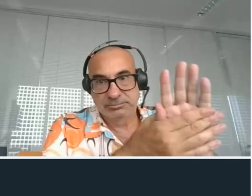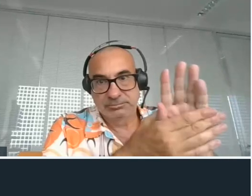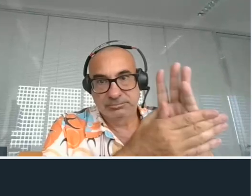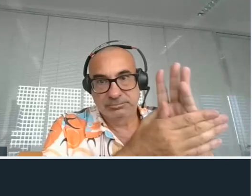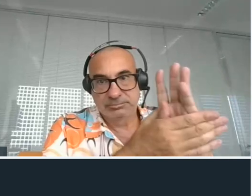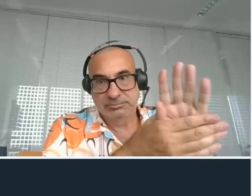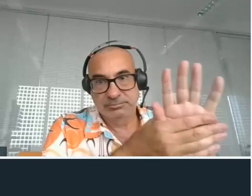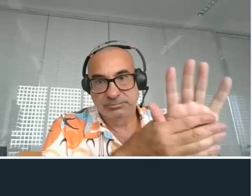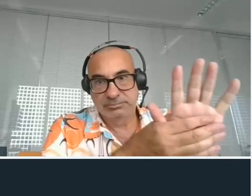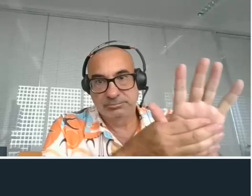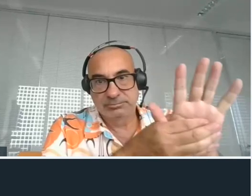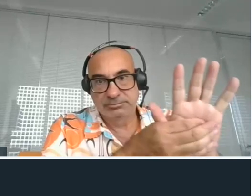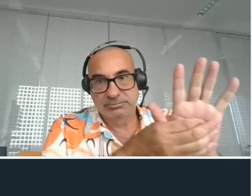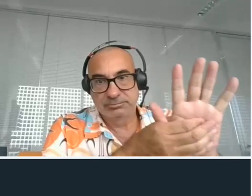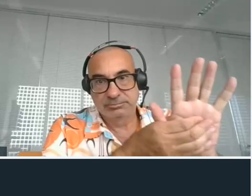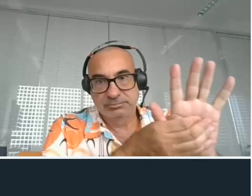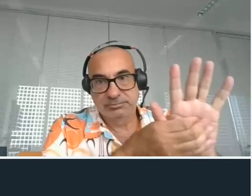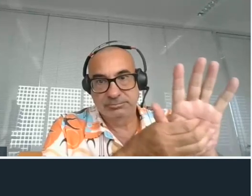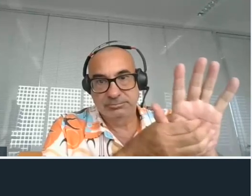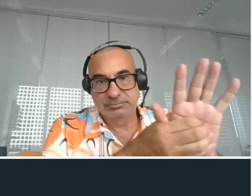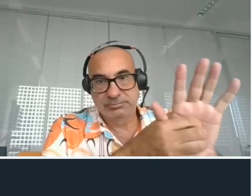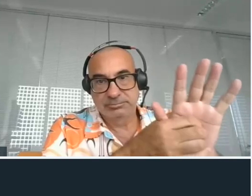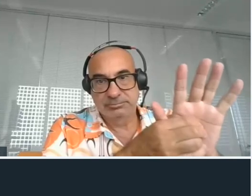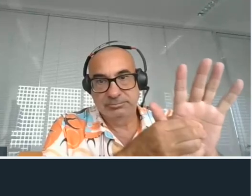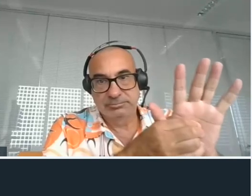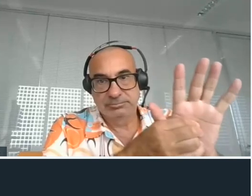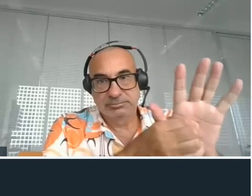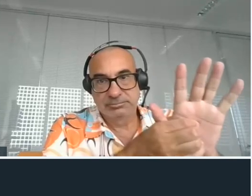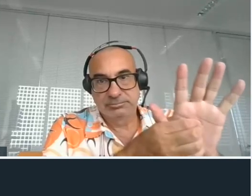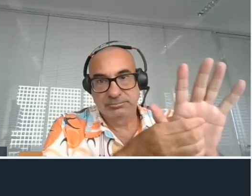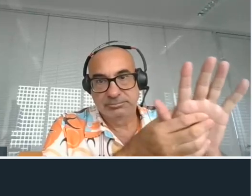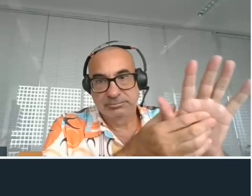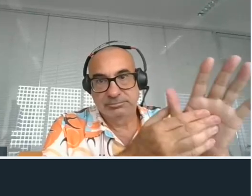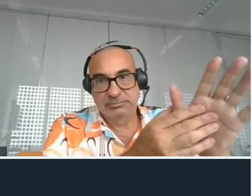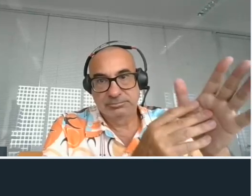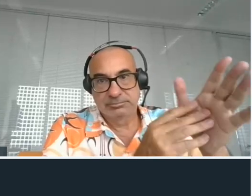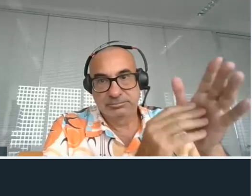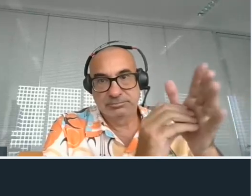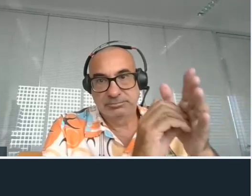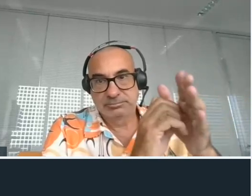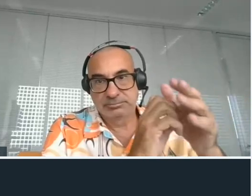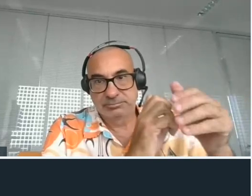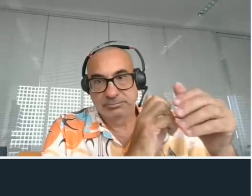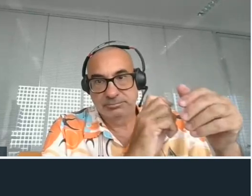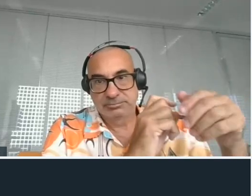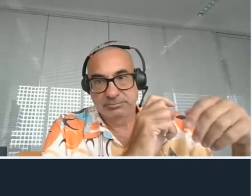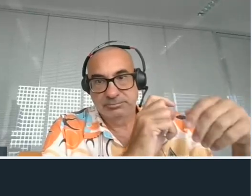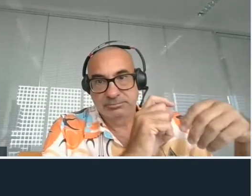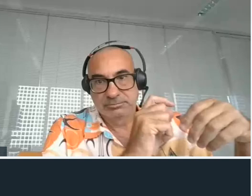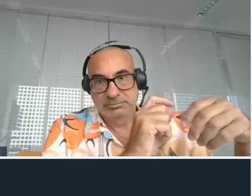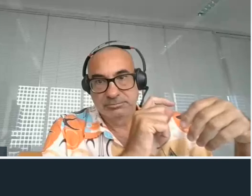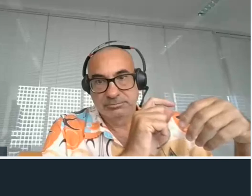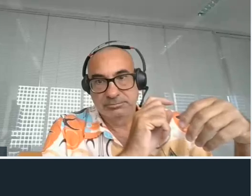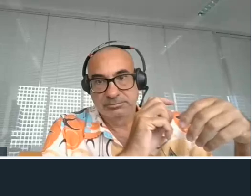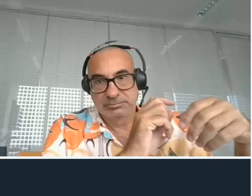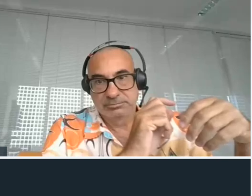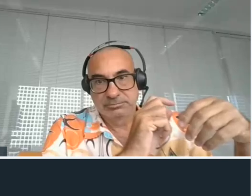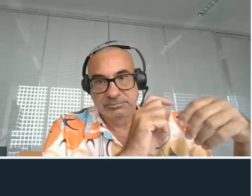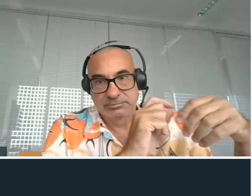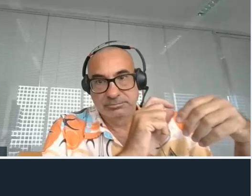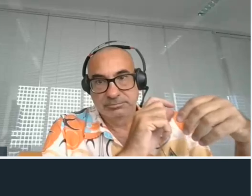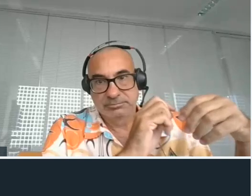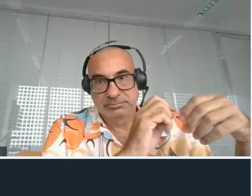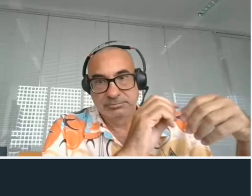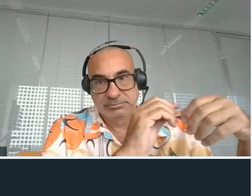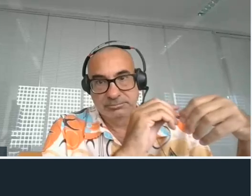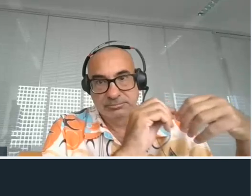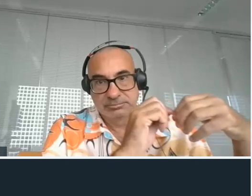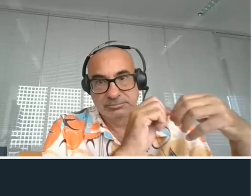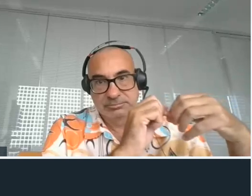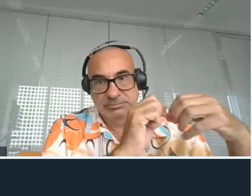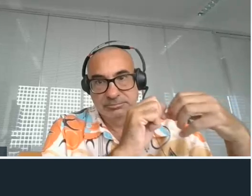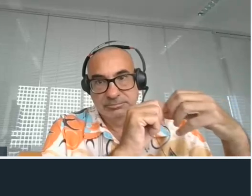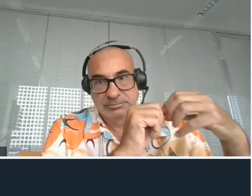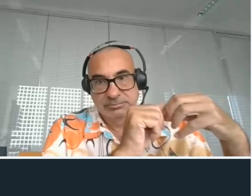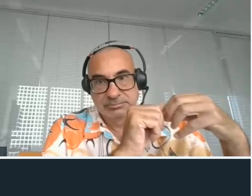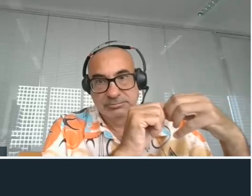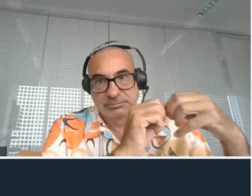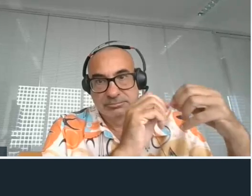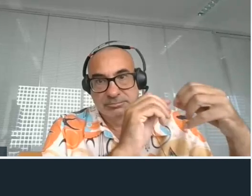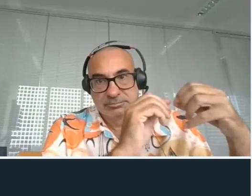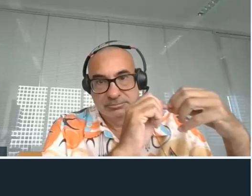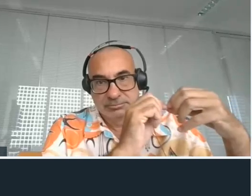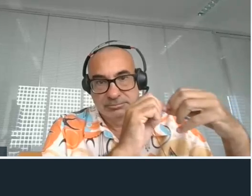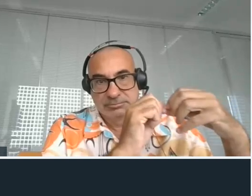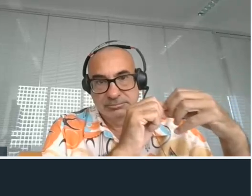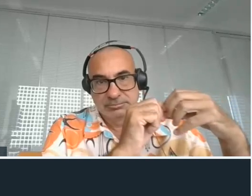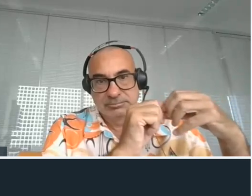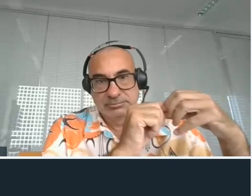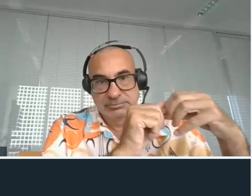il suo business è sul licensing e non fa nient'altro che rilasciare in open source, non funziona questa soluzione. Cioè,